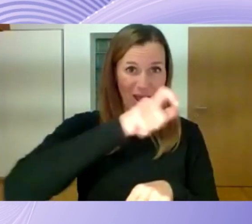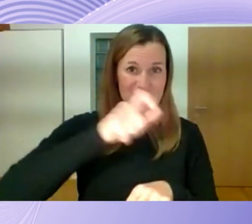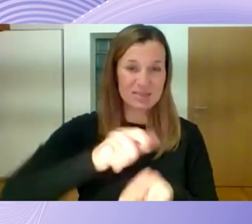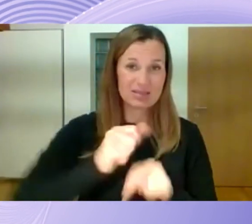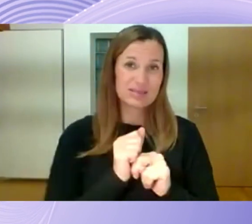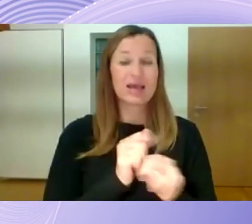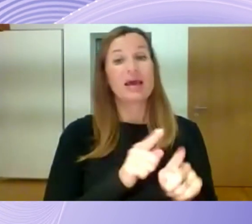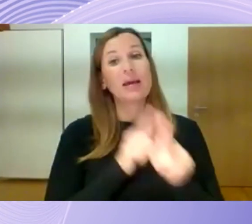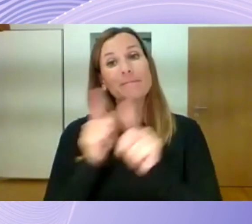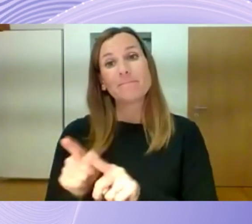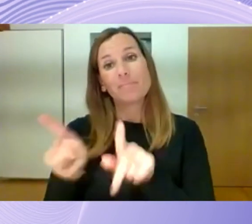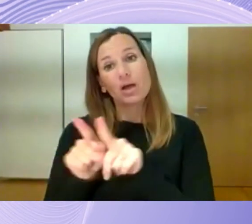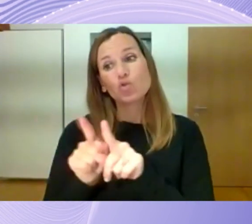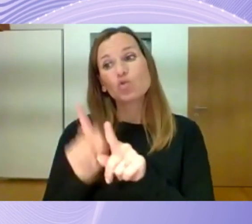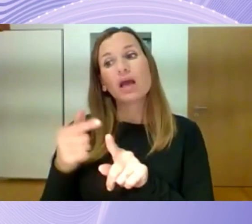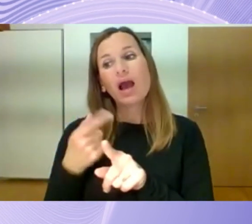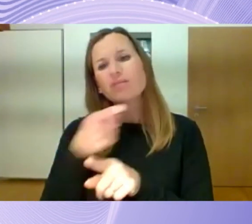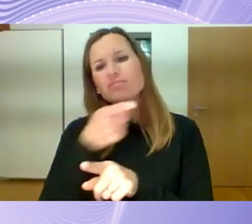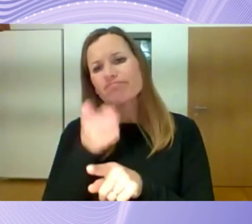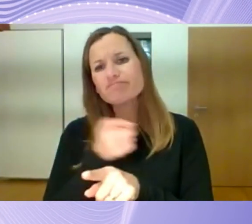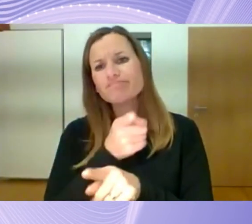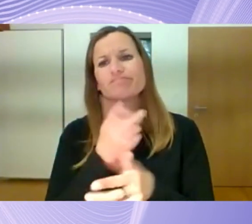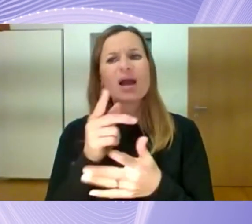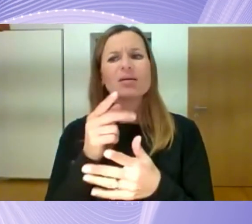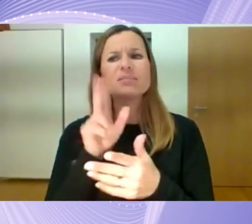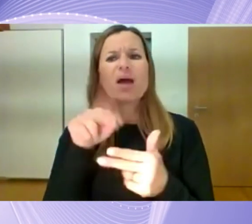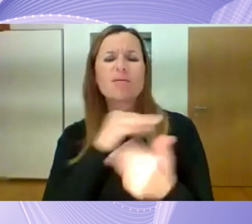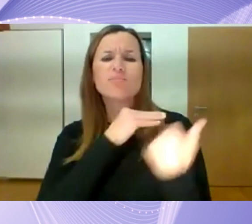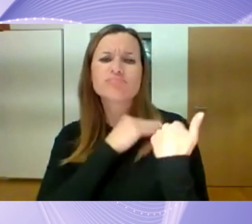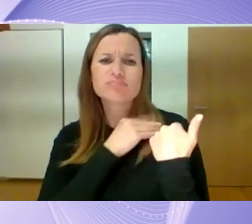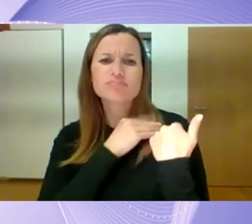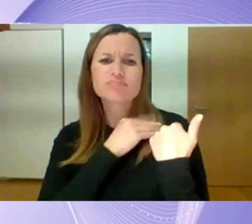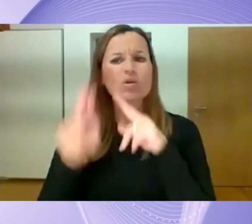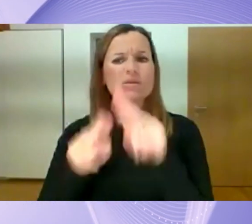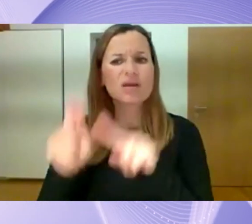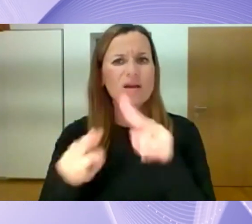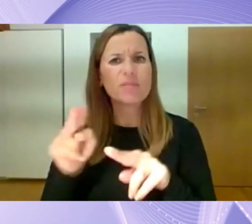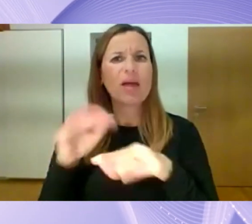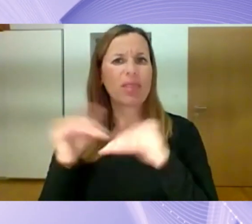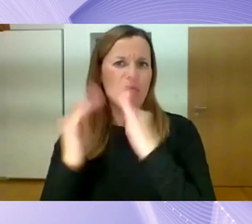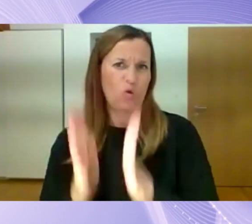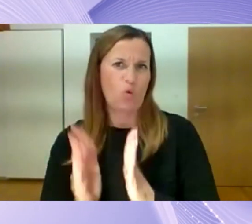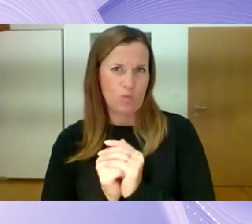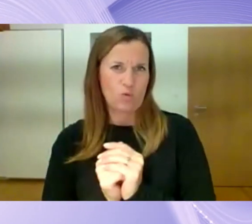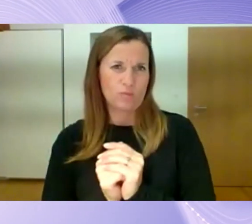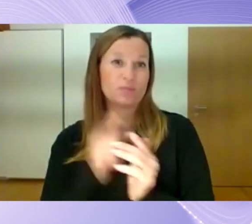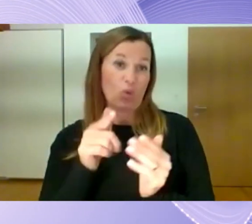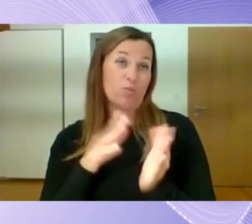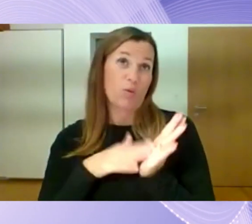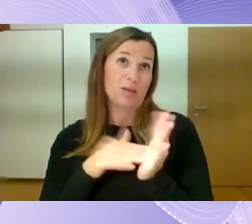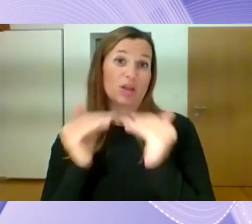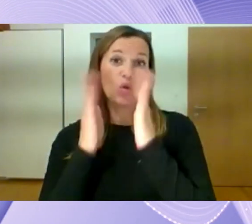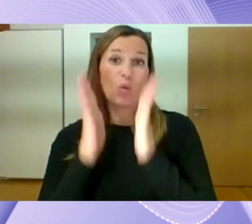pa s temi, s čim se srečujejo z oskrbo njihovo na domu, se pravi, ko doma za nekoga skrbijo vsakodnevno.